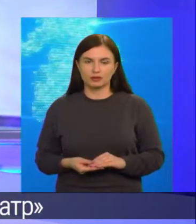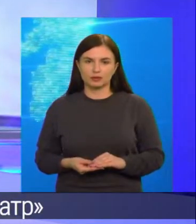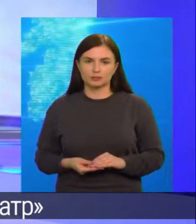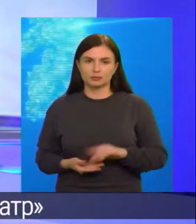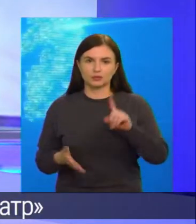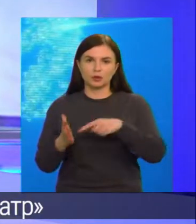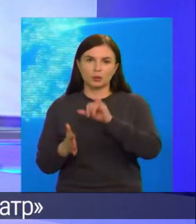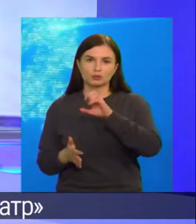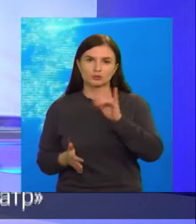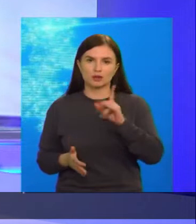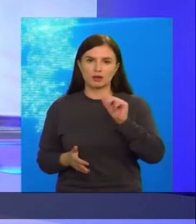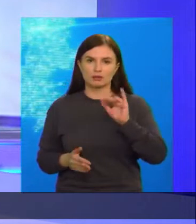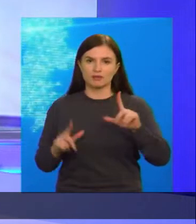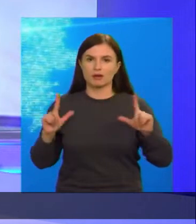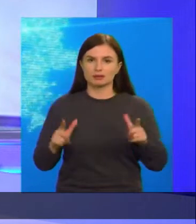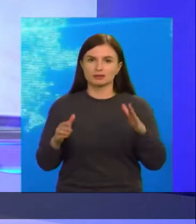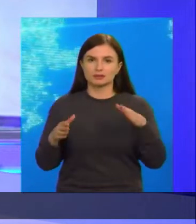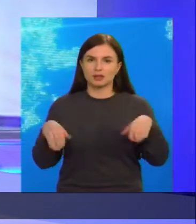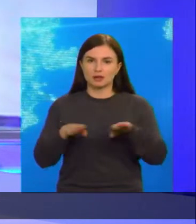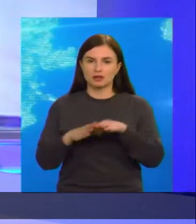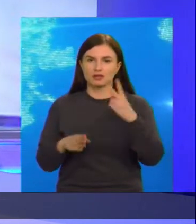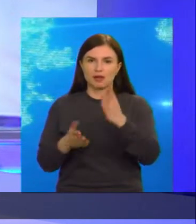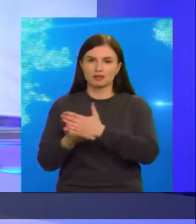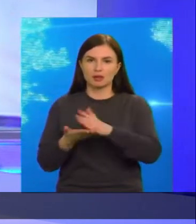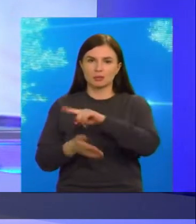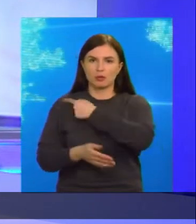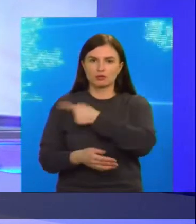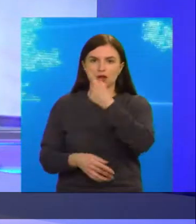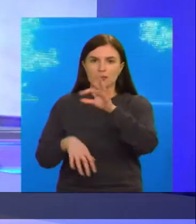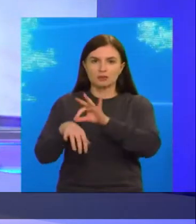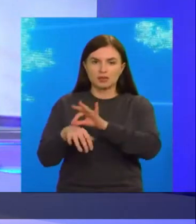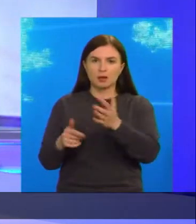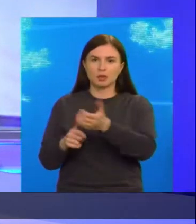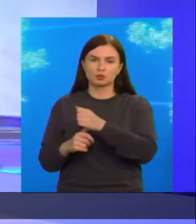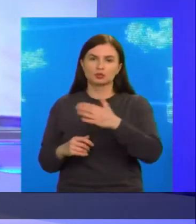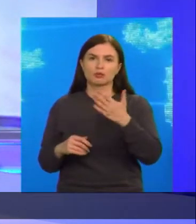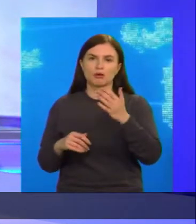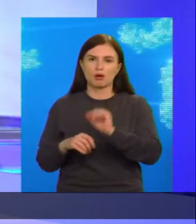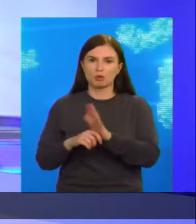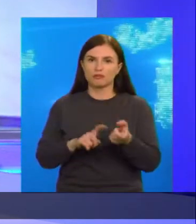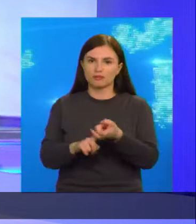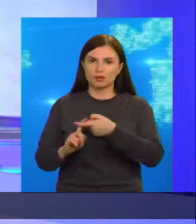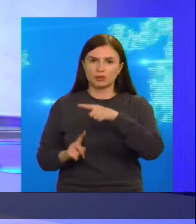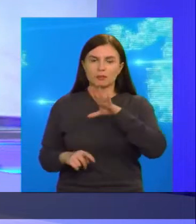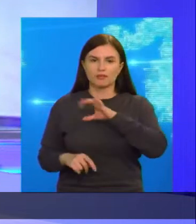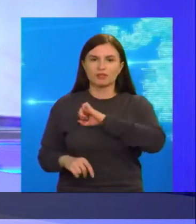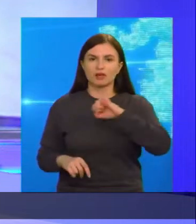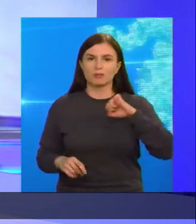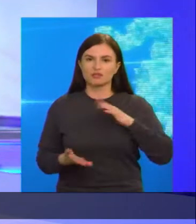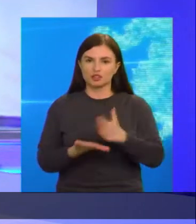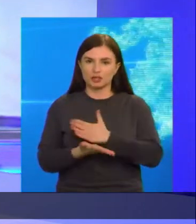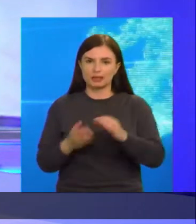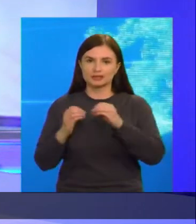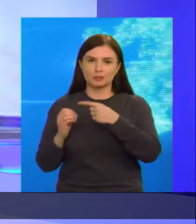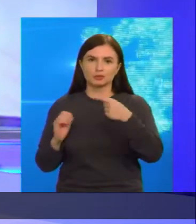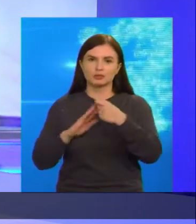В Усть-Катаве на карантин закрыты два отделения больницы. У одной из пациенток обнаружен коронавирус. Женщина была на лечении в терапевтическом отделении с